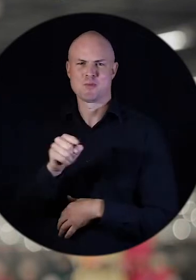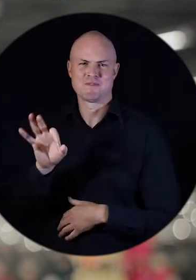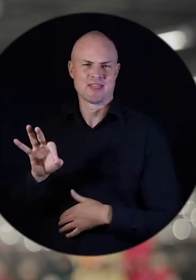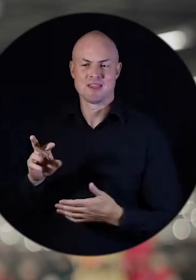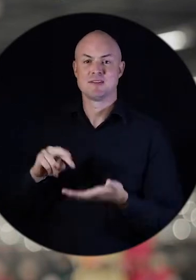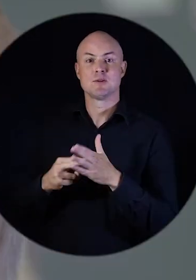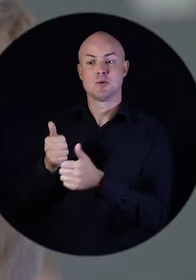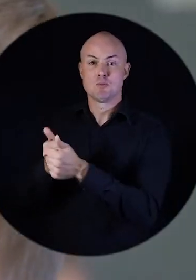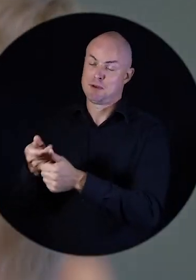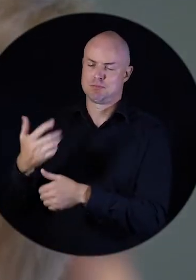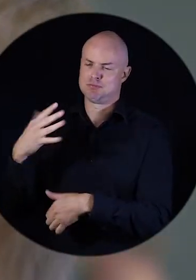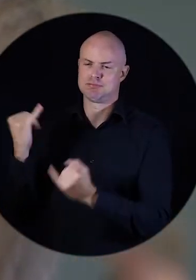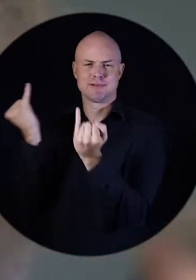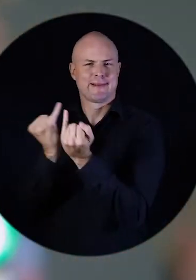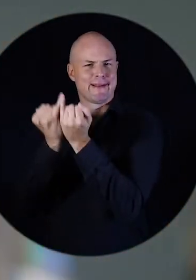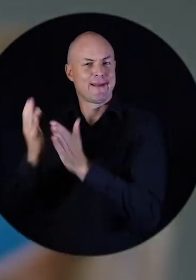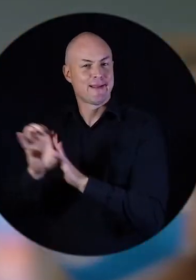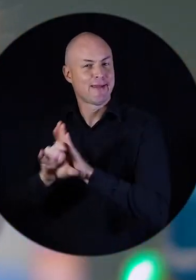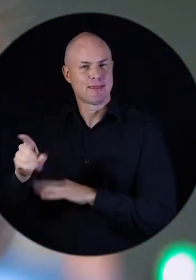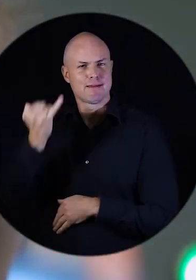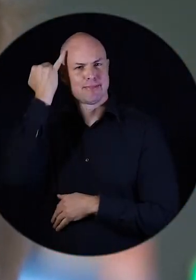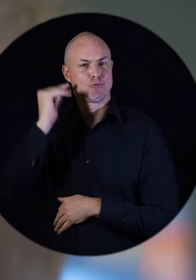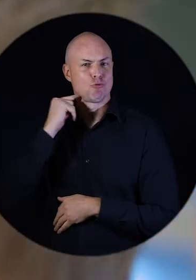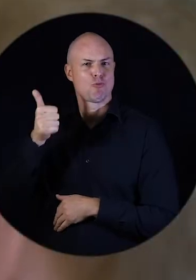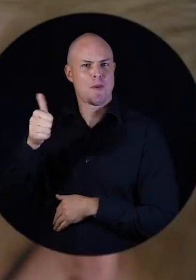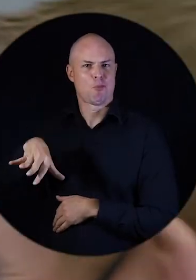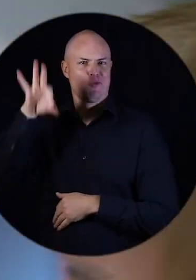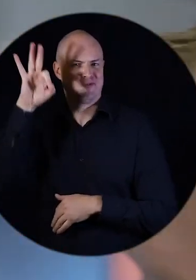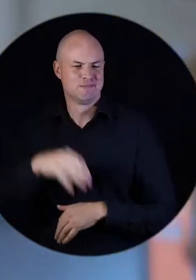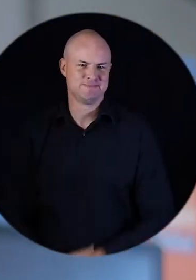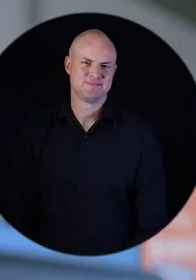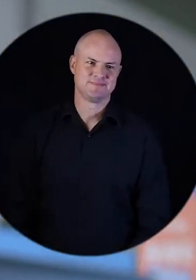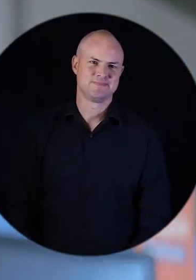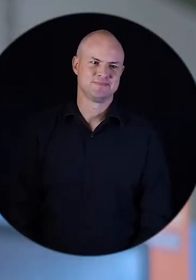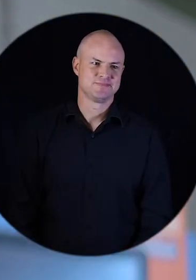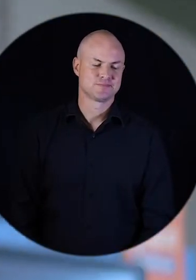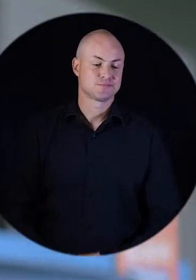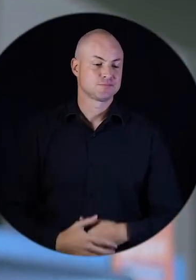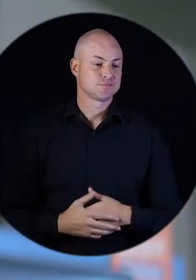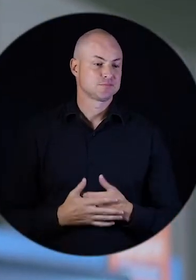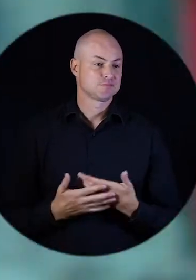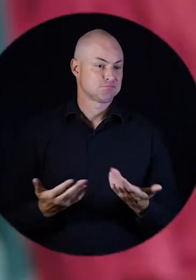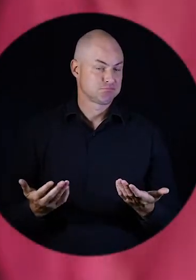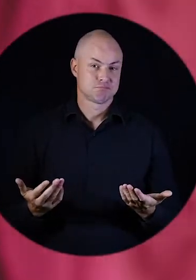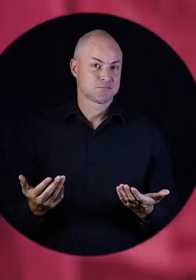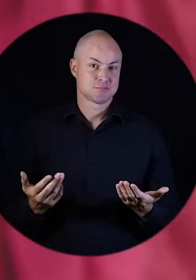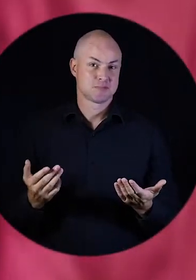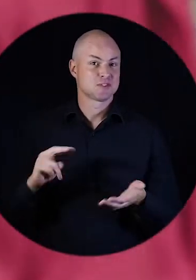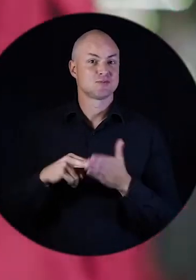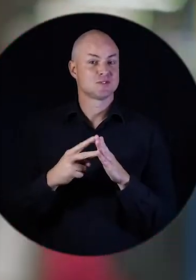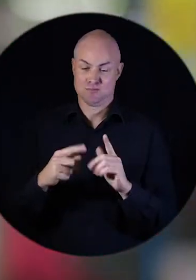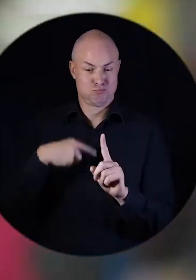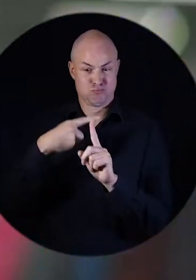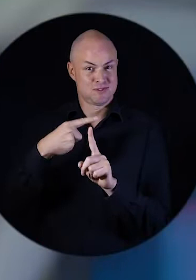lui. Lui, guerrier comme il est, il s'est trouvé une astuce. En fait, ça amène juste